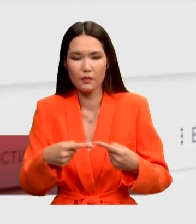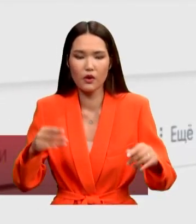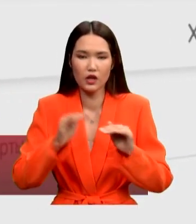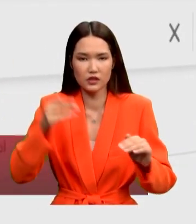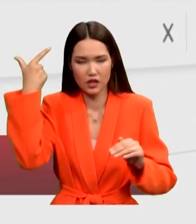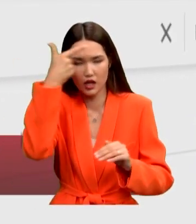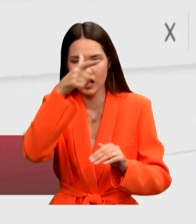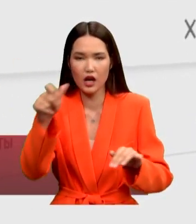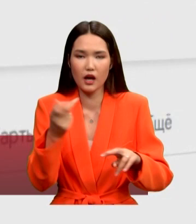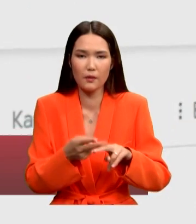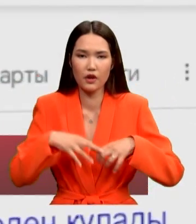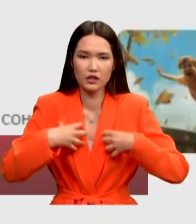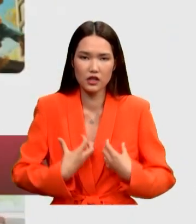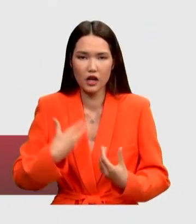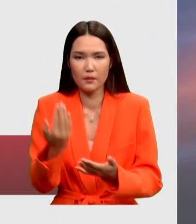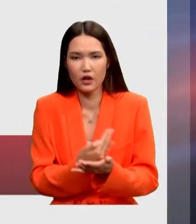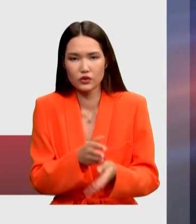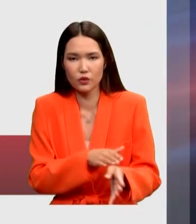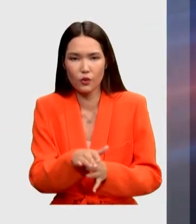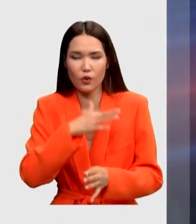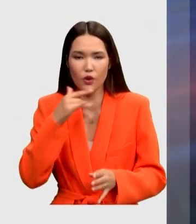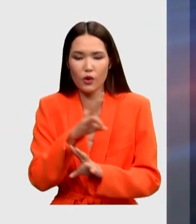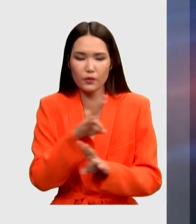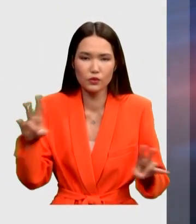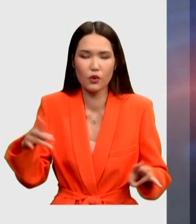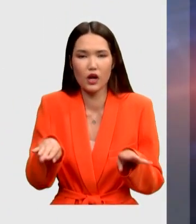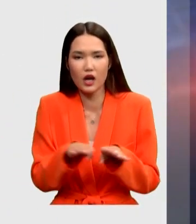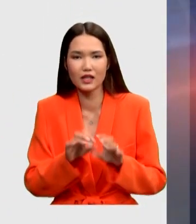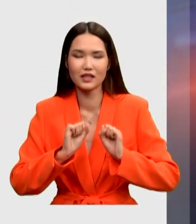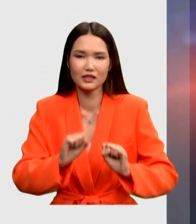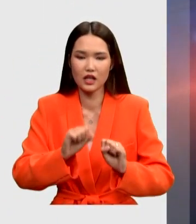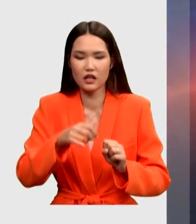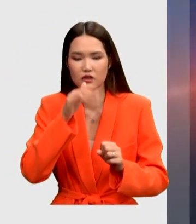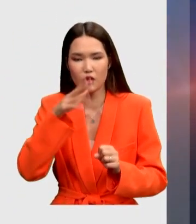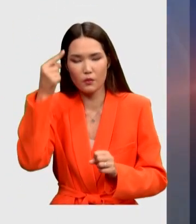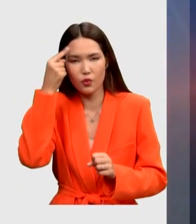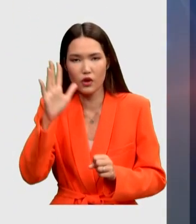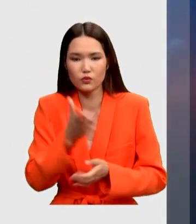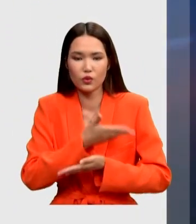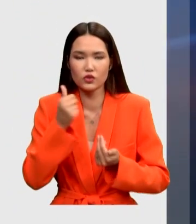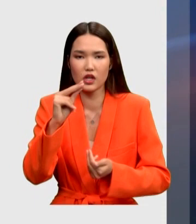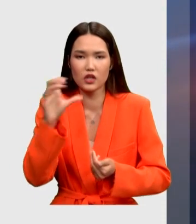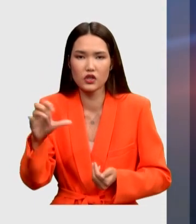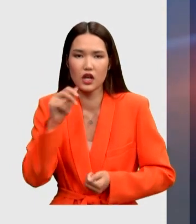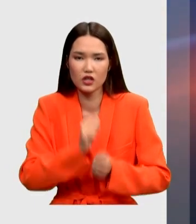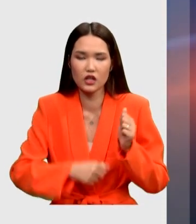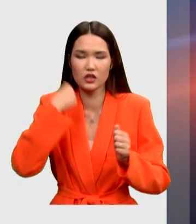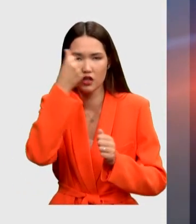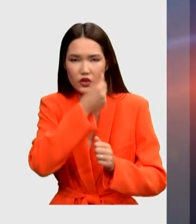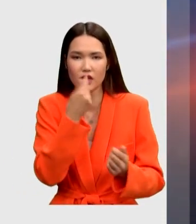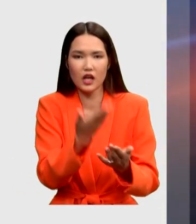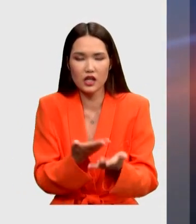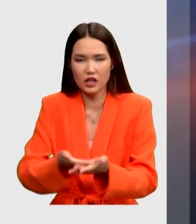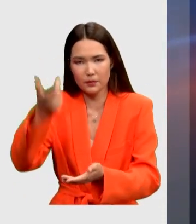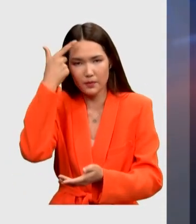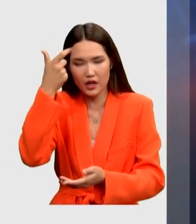Ақпарат беттер осындай қайғылы жаңалықтарға толы. Бірақ ешкім өз басында ондай болуы мүмкін деп ойламайды. Сондықтан төтеншеліктердің жыл сайынғы дәстүрлі